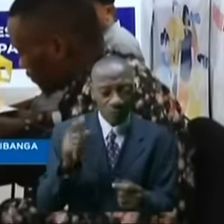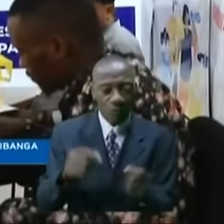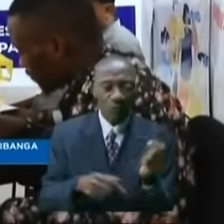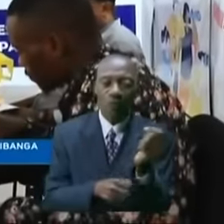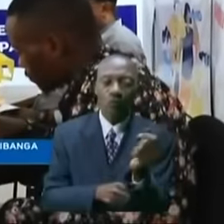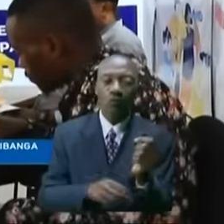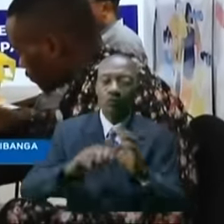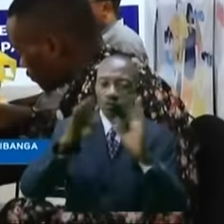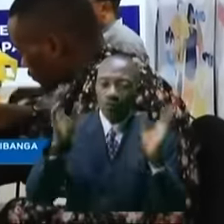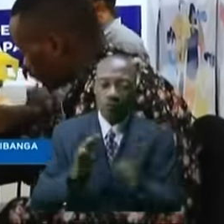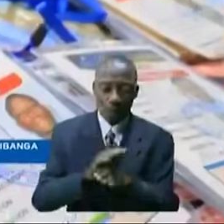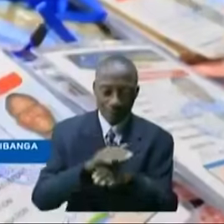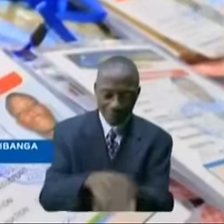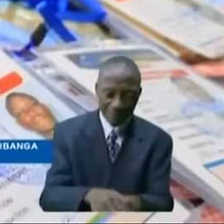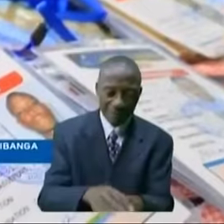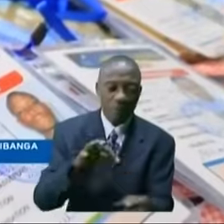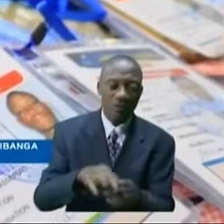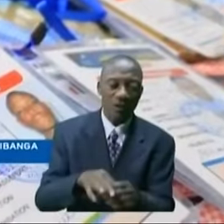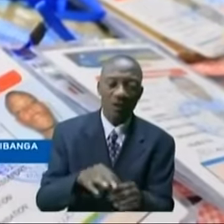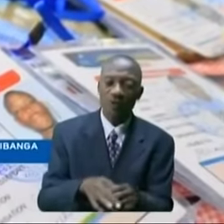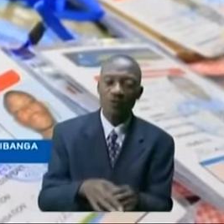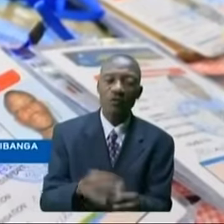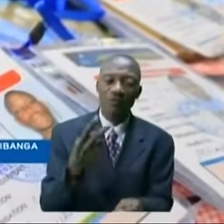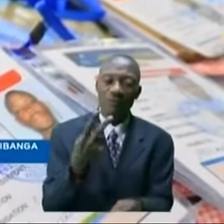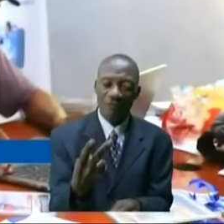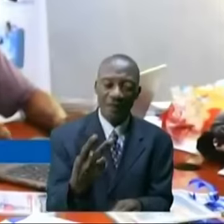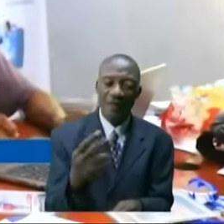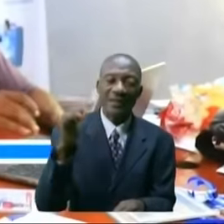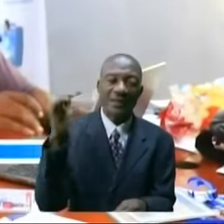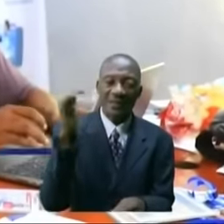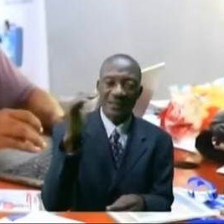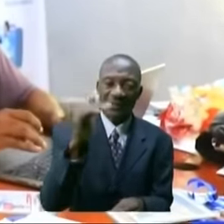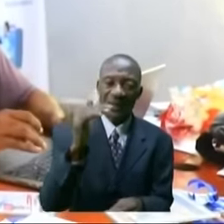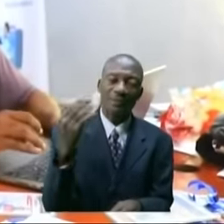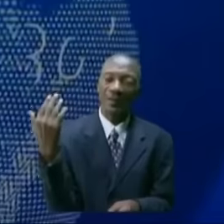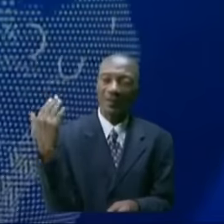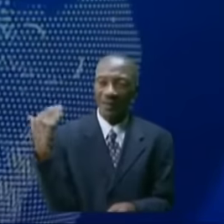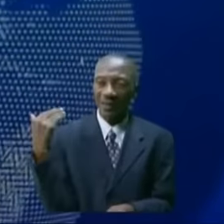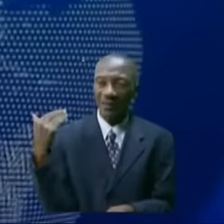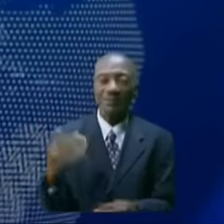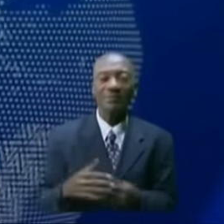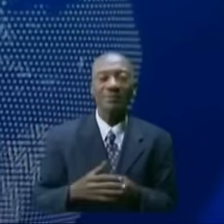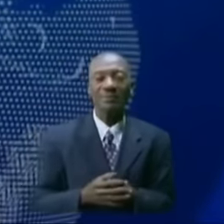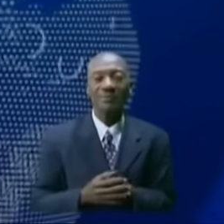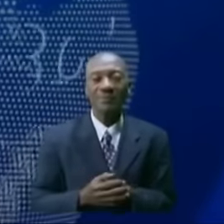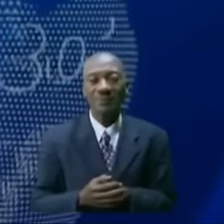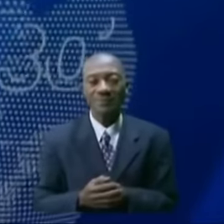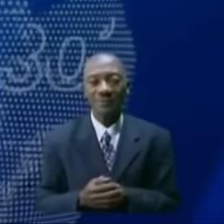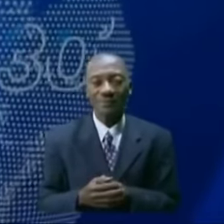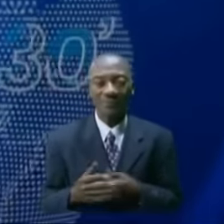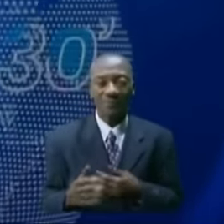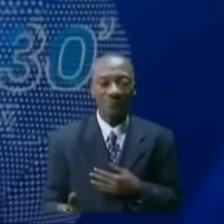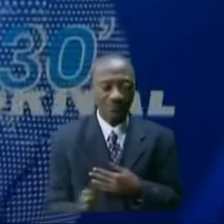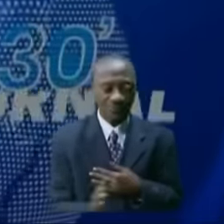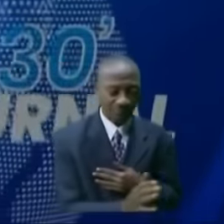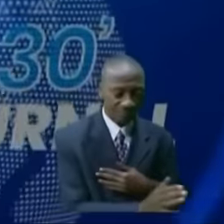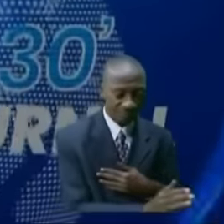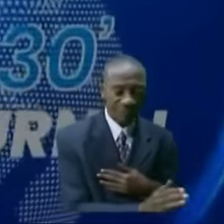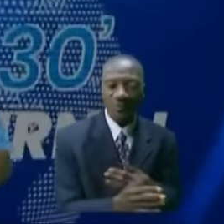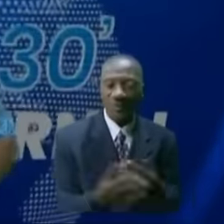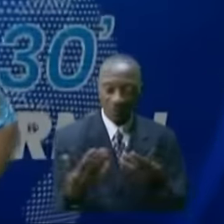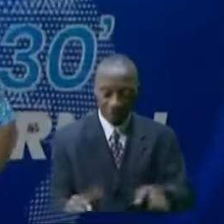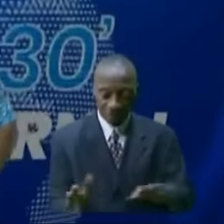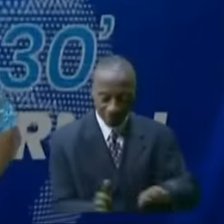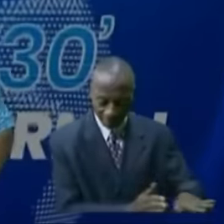2023 a salué la présence des Congolais aux élections. Autre chose à présent, le